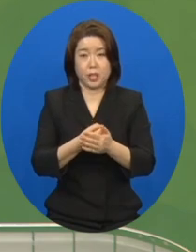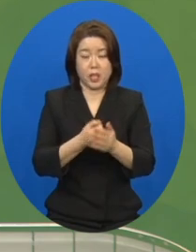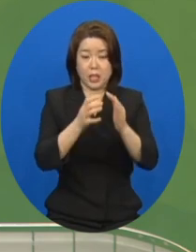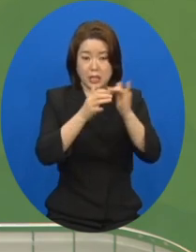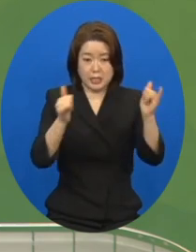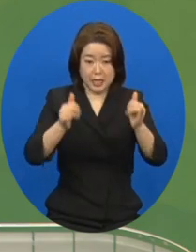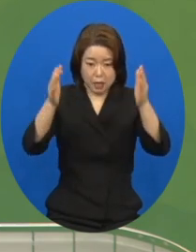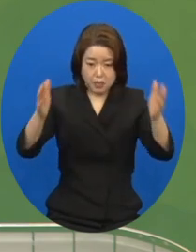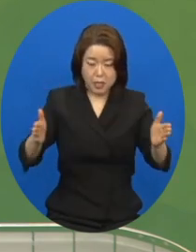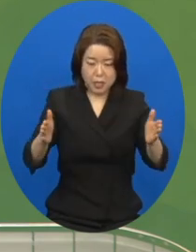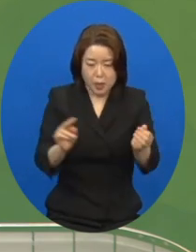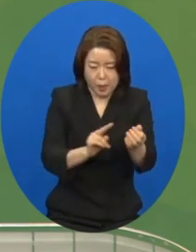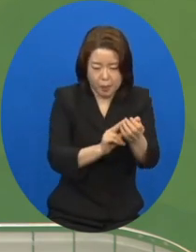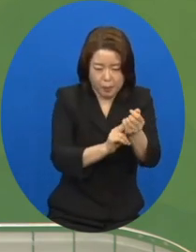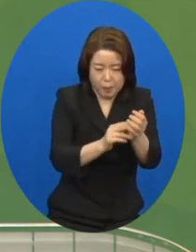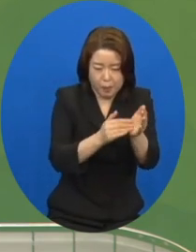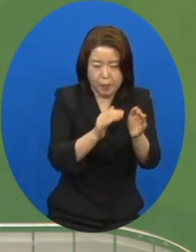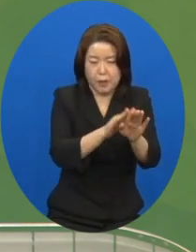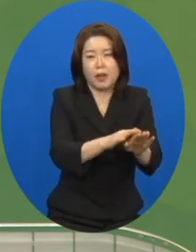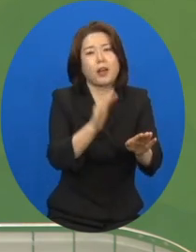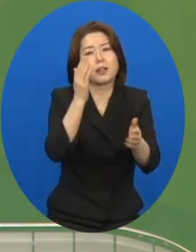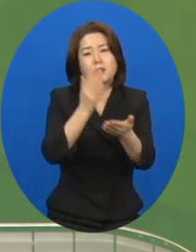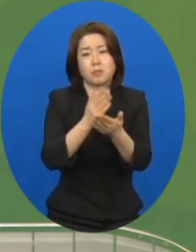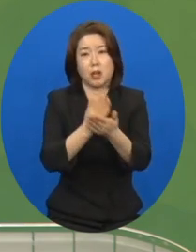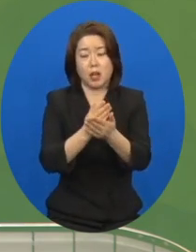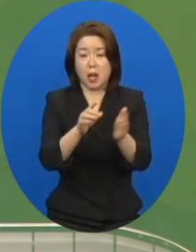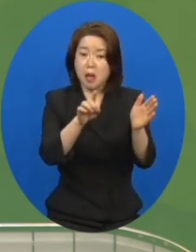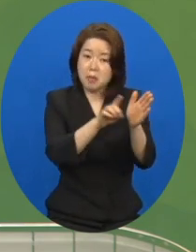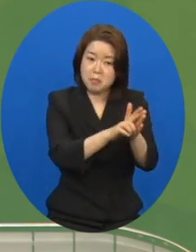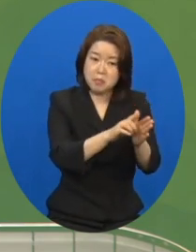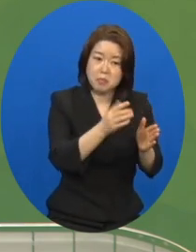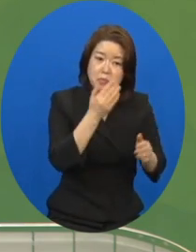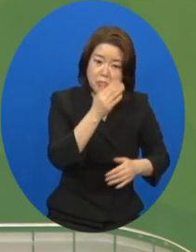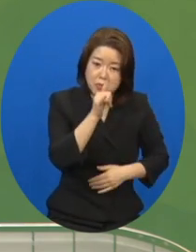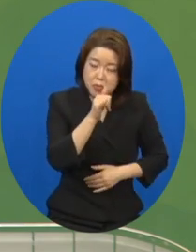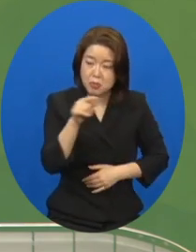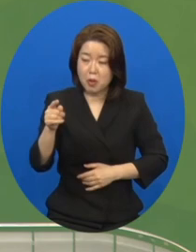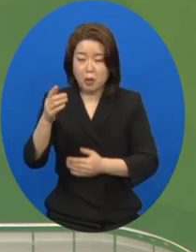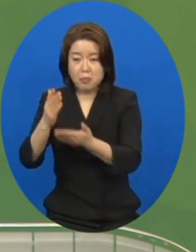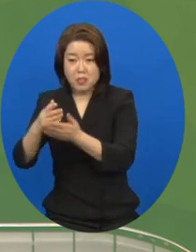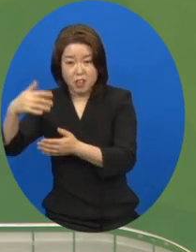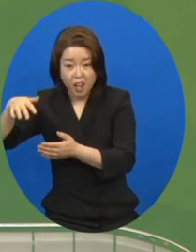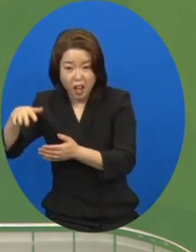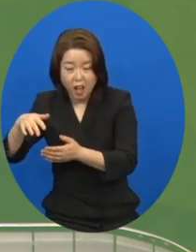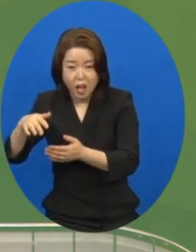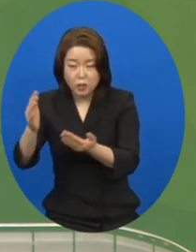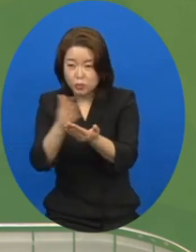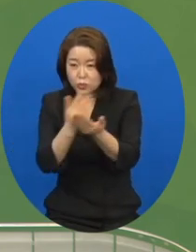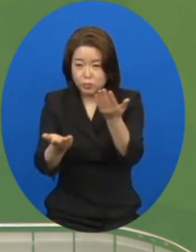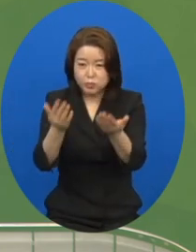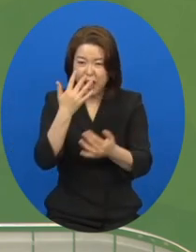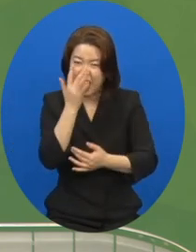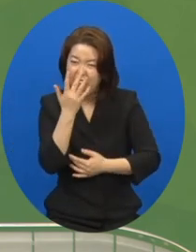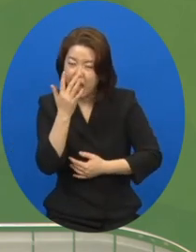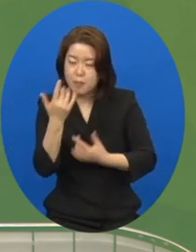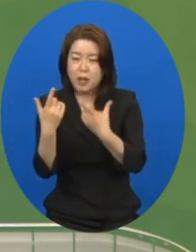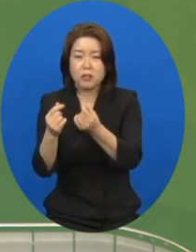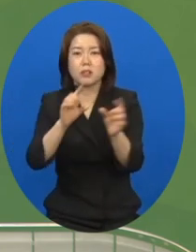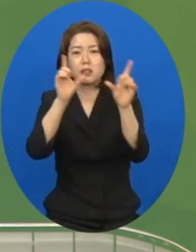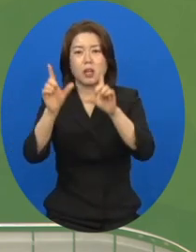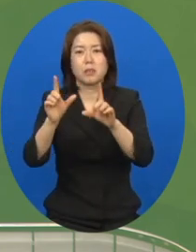숨어 들어가면 안 돼요. 믿는 사람인지 안 믿는 사람인지 구분도 안 될 정도로 여러분 그렇게 살면 큰일이에요.